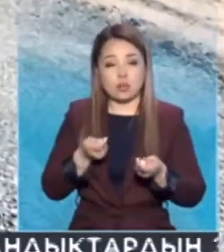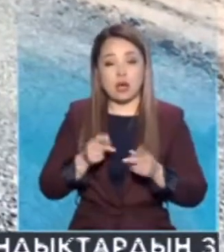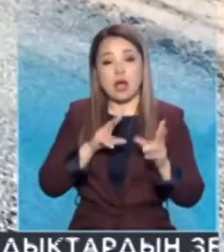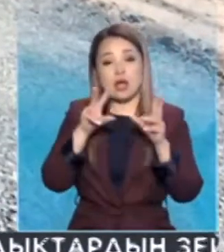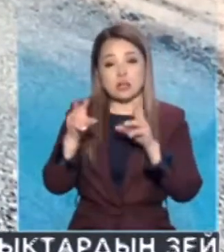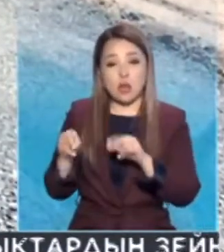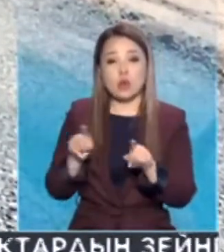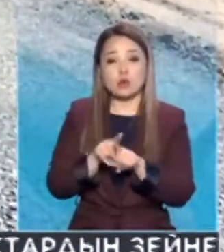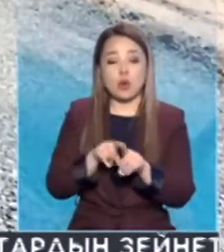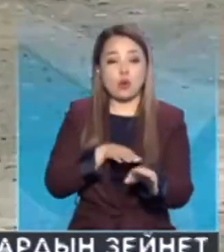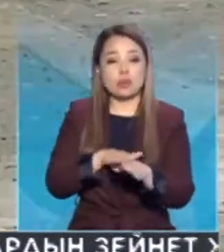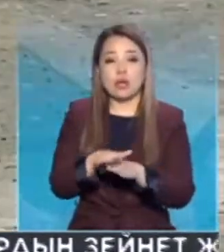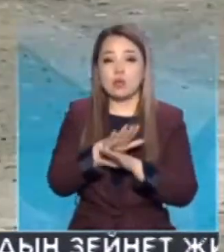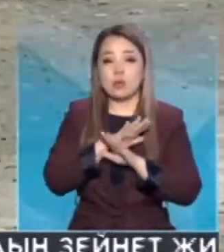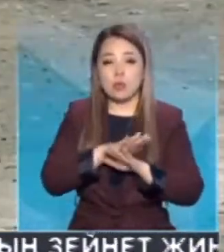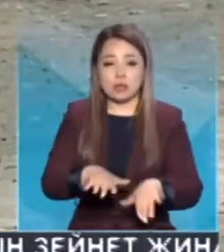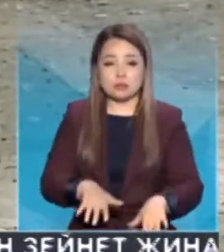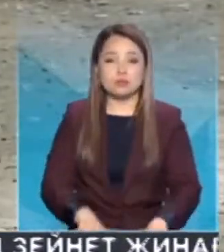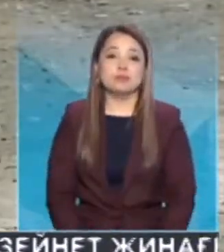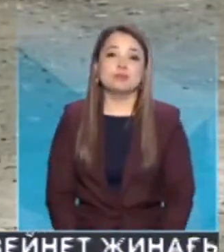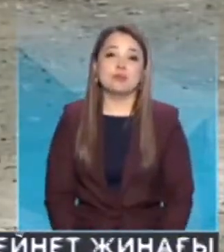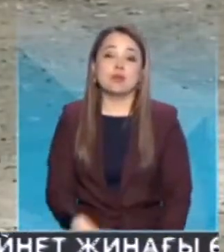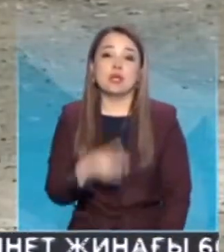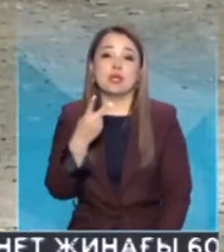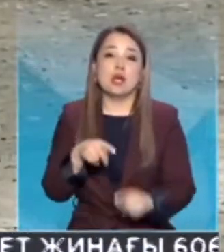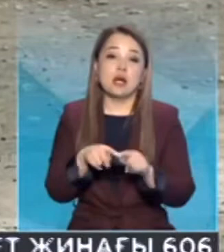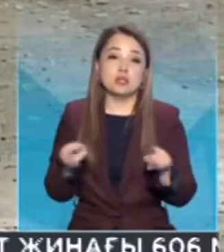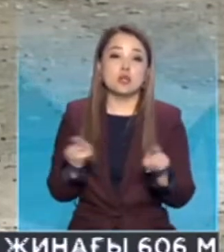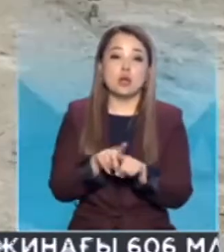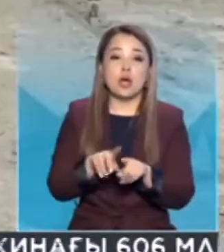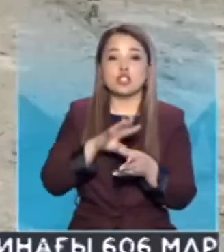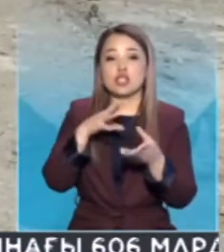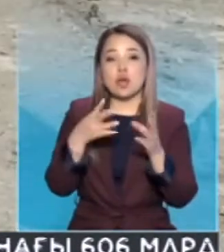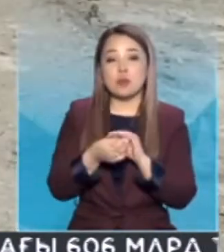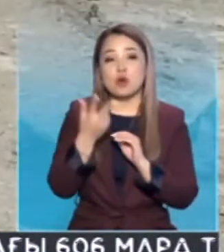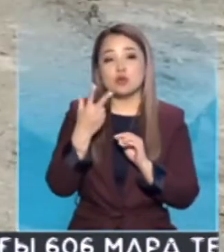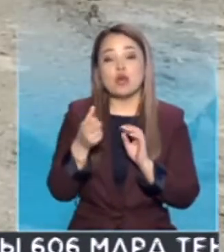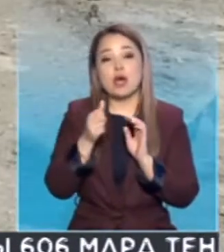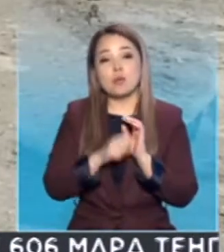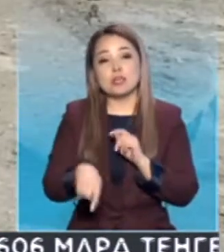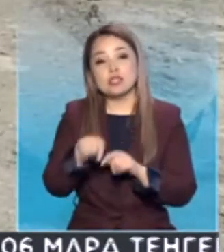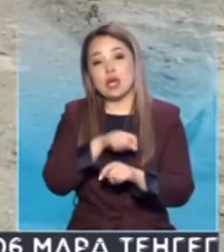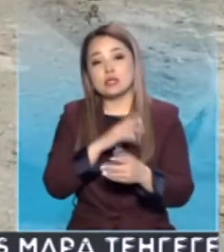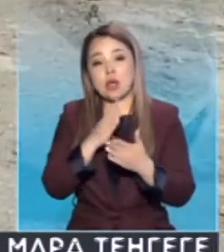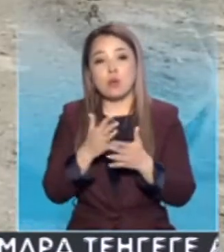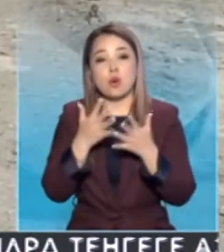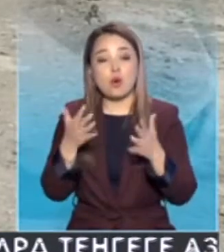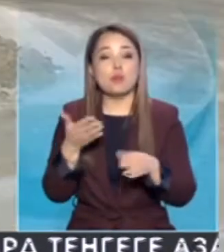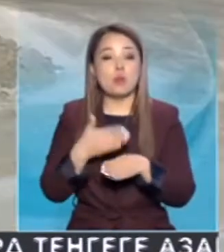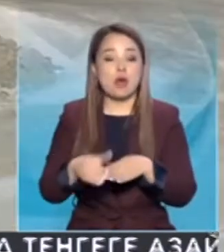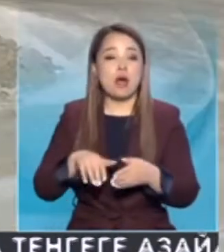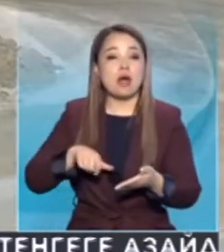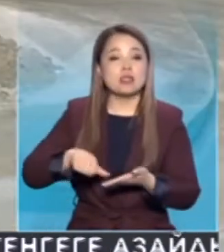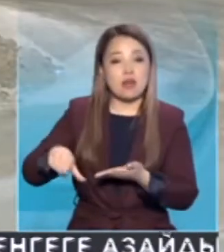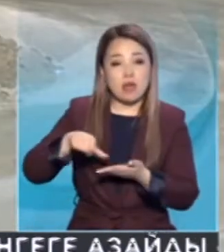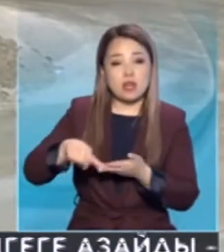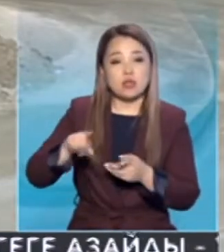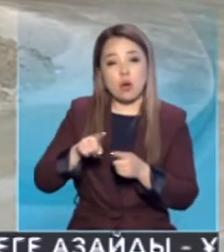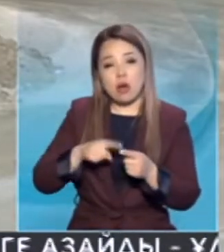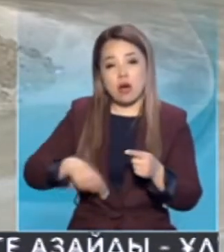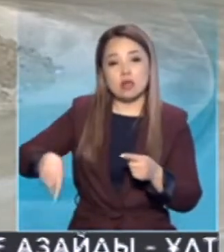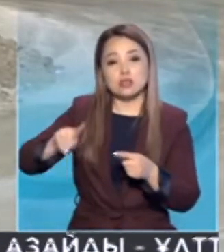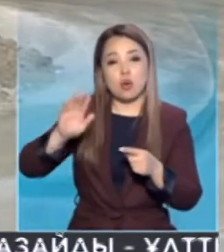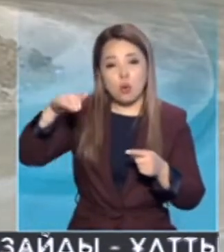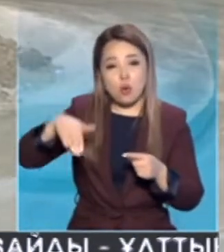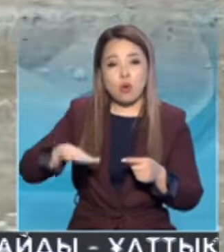уәде де орындалмай келеді. Бұл екі аралықтағы жолдың жалпы ұзындығы 360 шақырым. Басым бөлігіне асфальт төселмек түгілі айналма жолдың өзінде